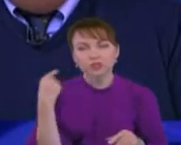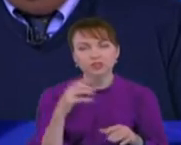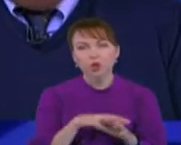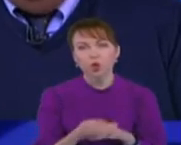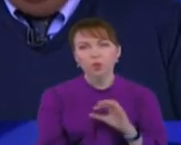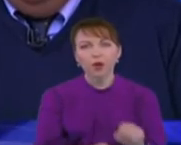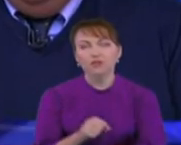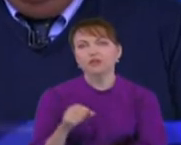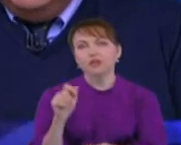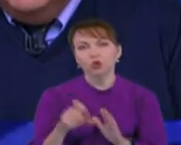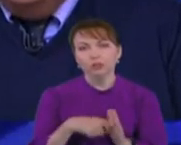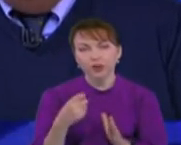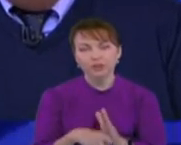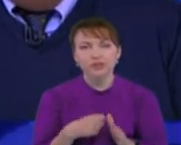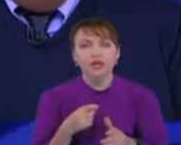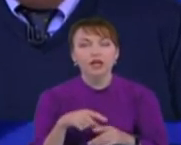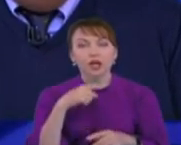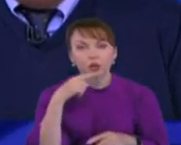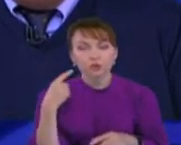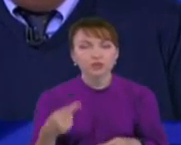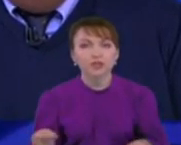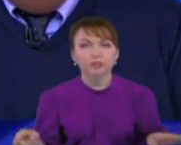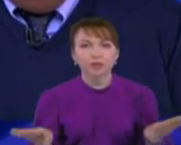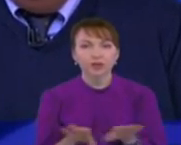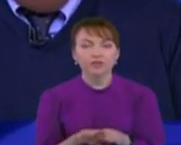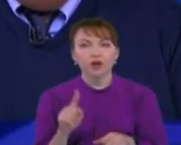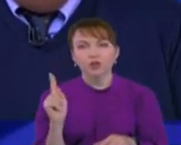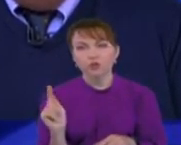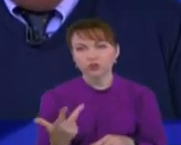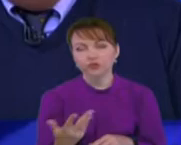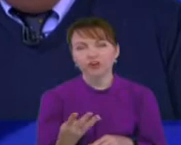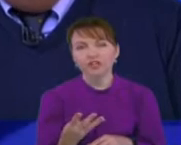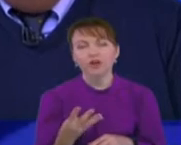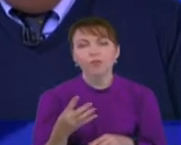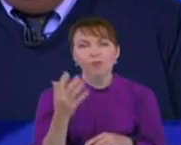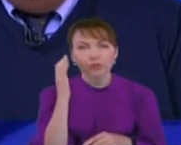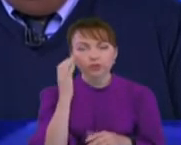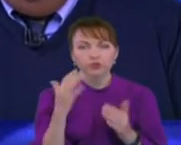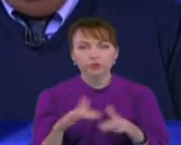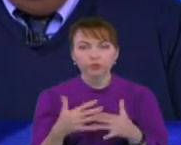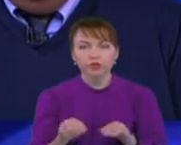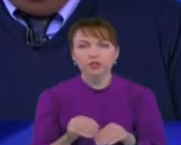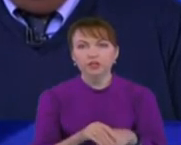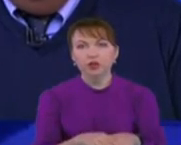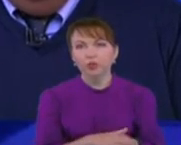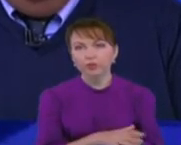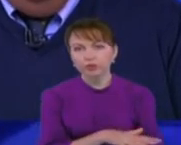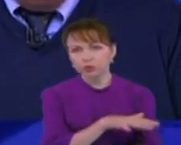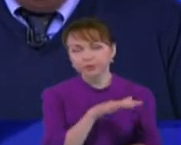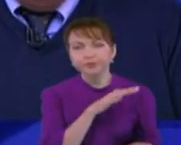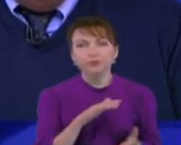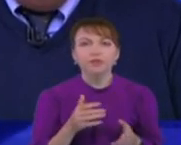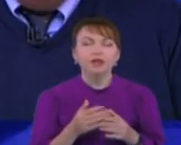на Донбасі? І навіщо Росія перекриває чверть Чорного моря і накопичує разом з тим військову техніку біля українського